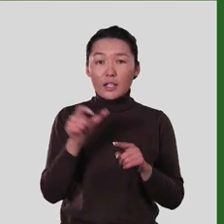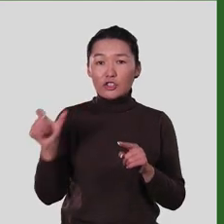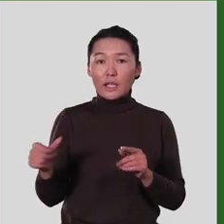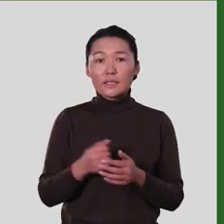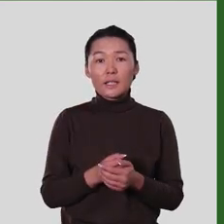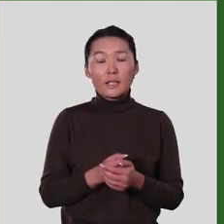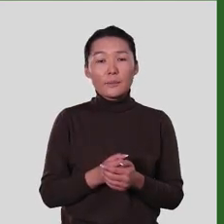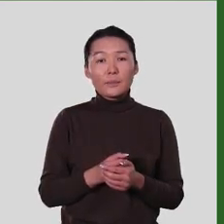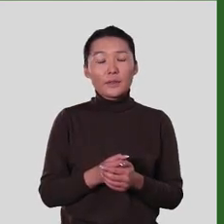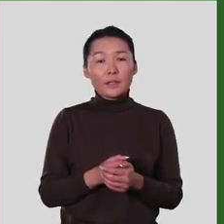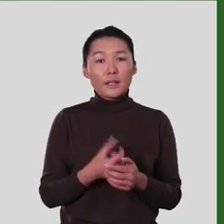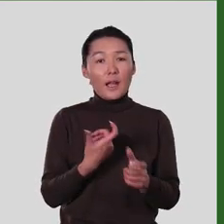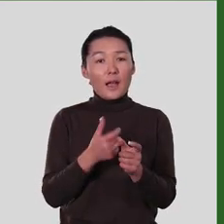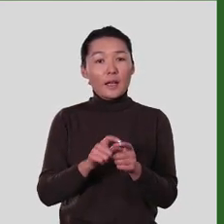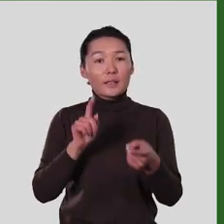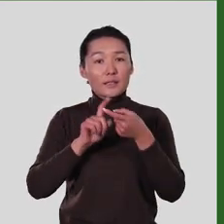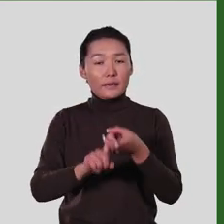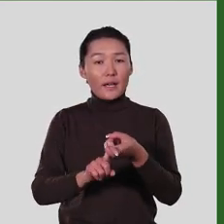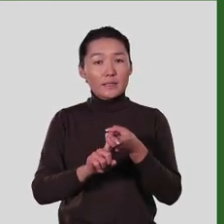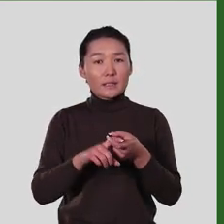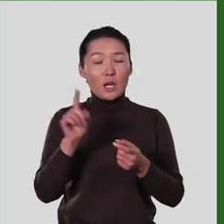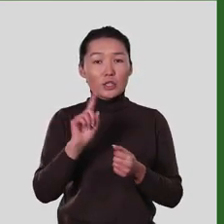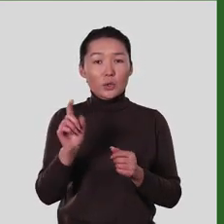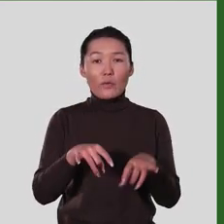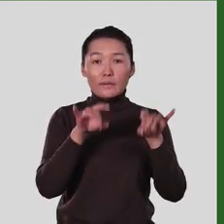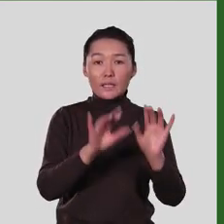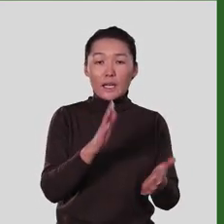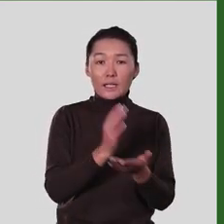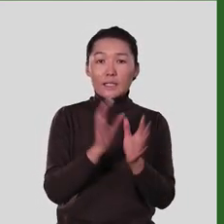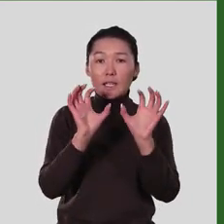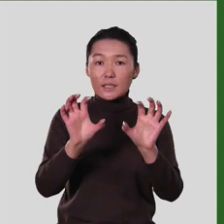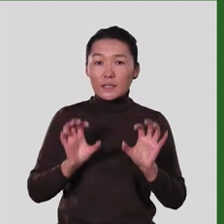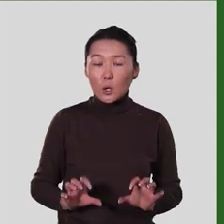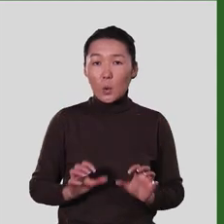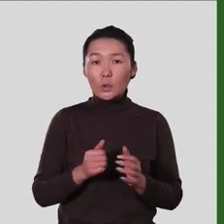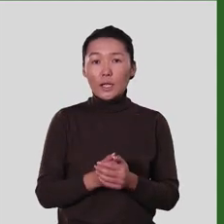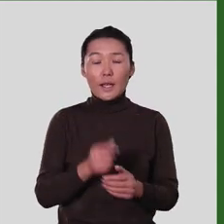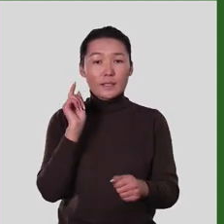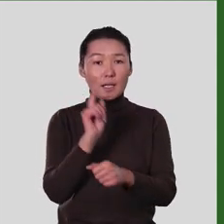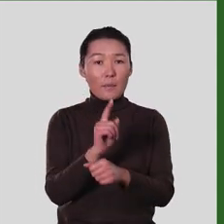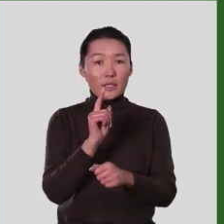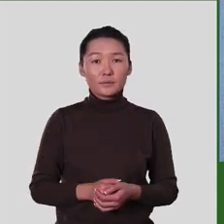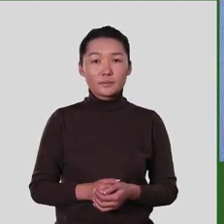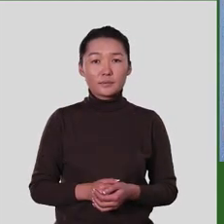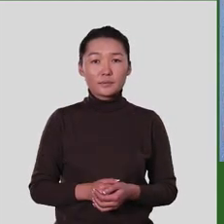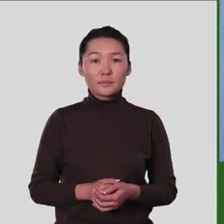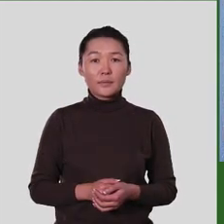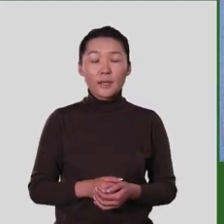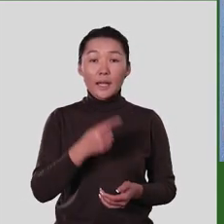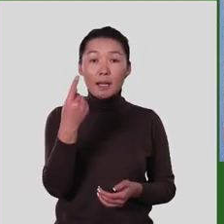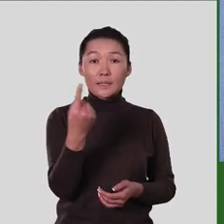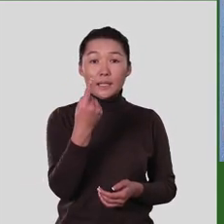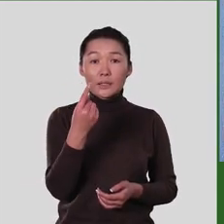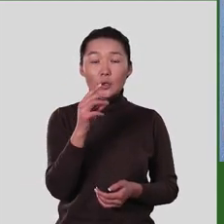Отчасти это связано с тем, что в Австралии существует закон, запрещающий вывозить с континента. На одном